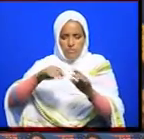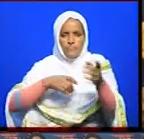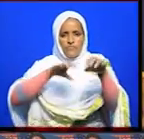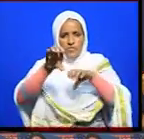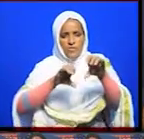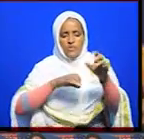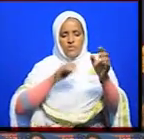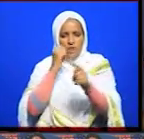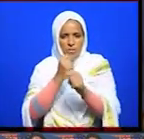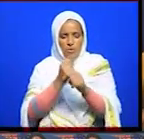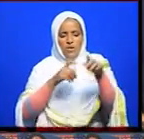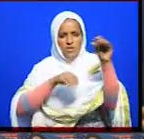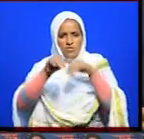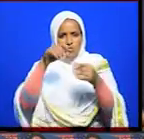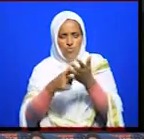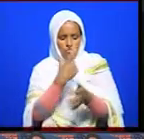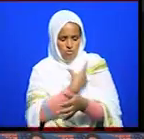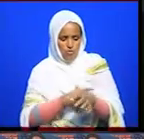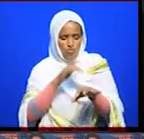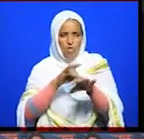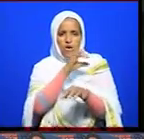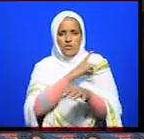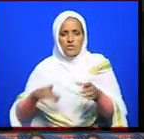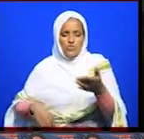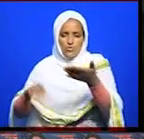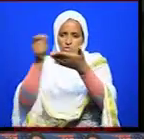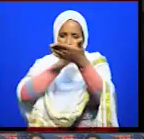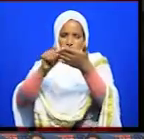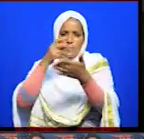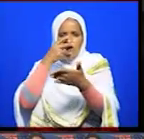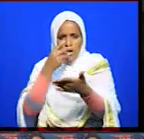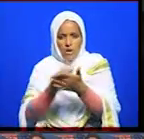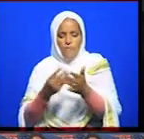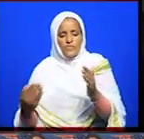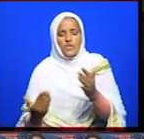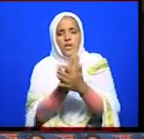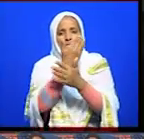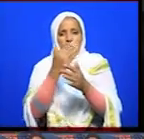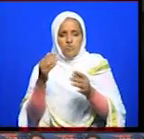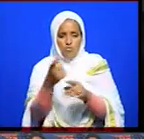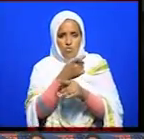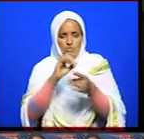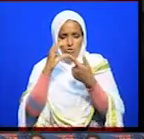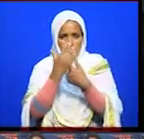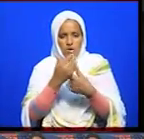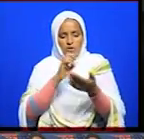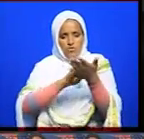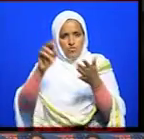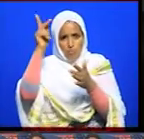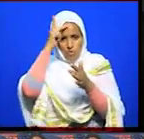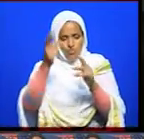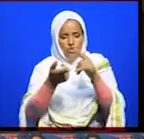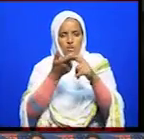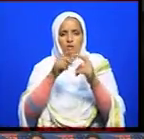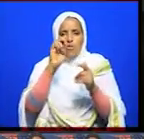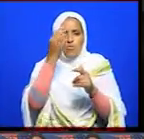የሚያደርገው እንቅስቃሴ ተግባራት ሁሉ በልቡ ላይ ክርስቶስ የጻፈበትን ቅን መንፈስ የታደሰለት ከመሆኑ አንጻር ሐዋርያው ቅዱስ